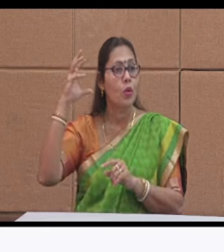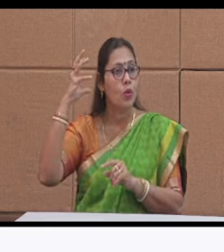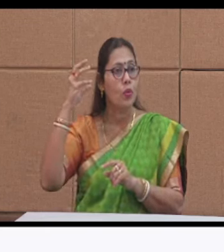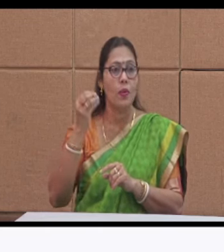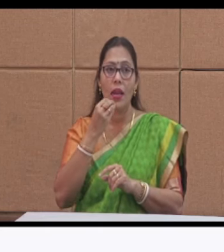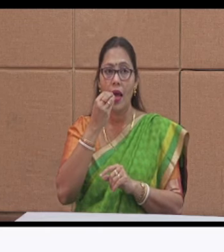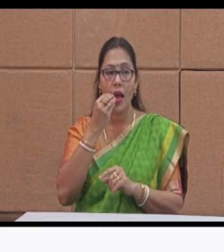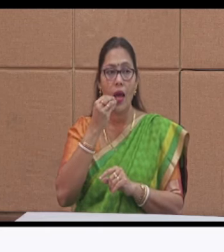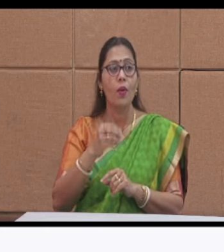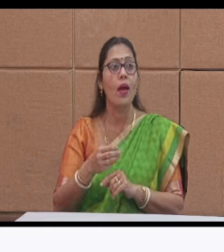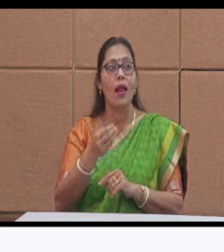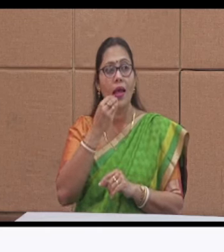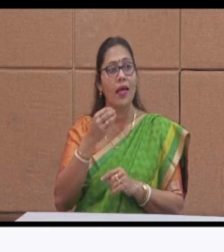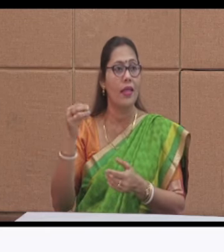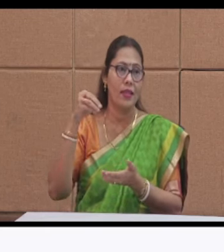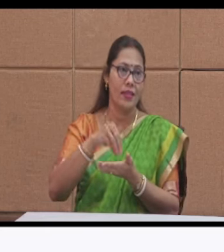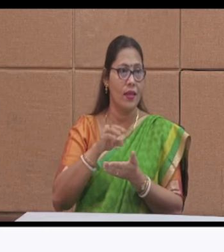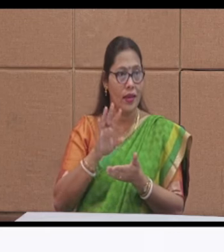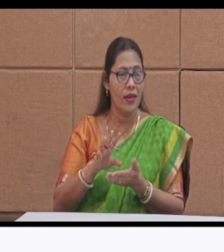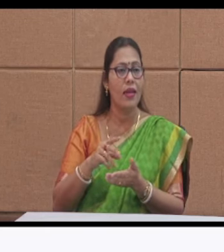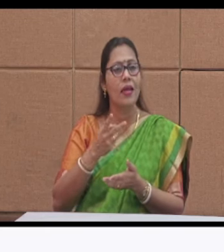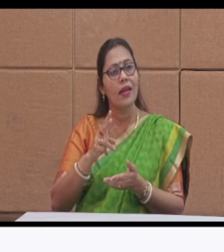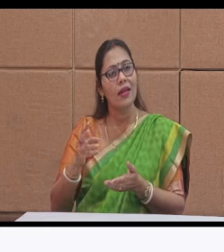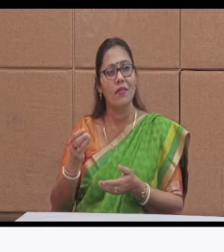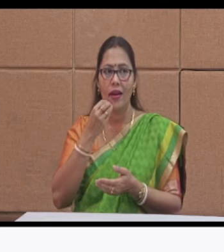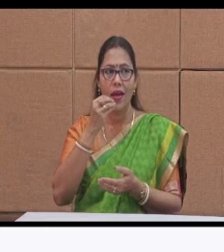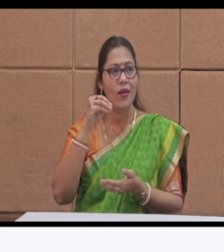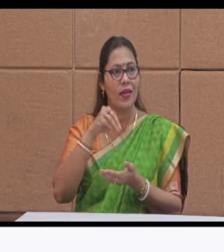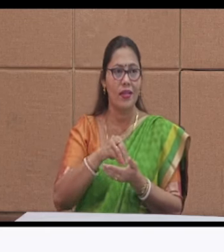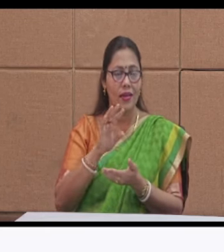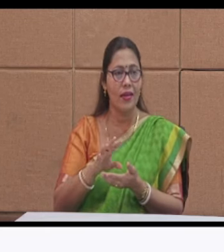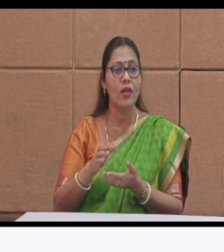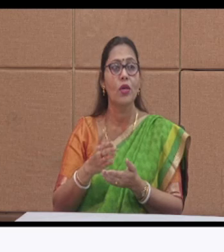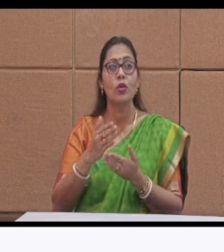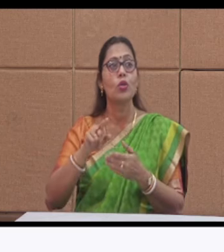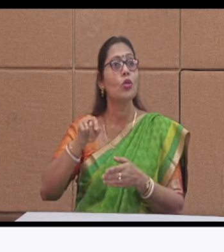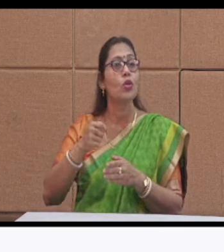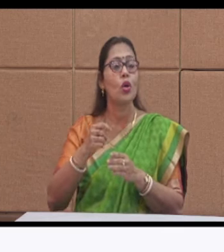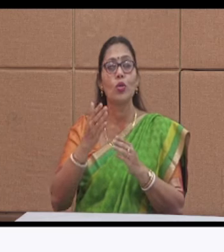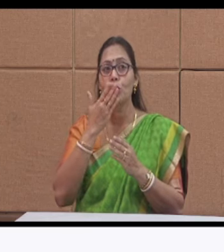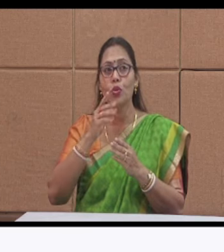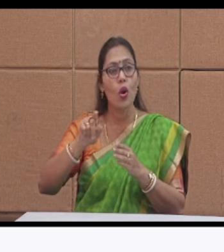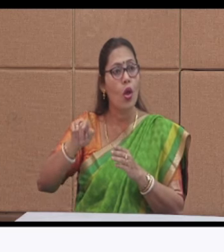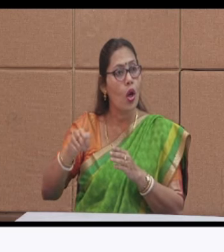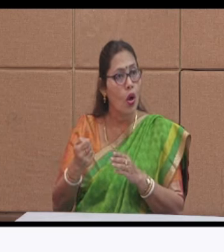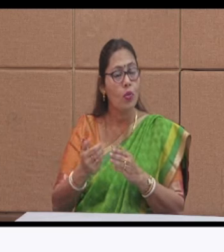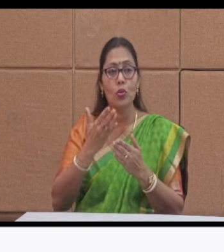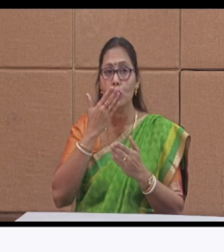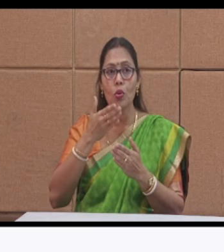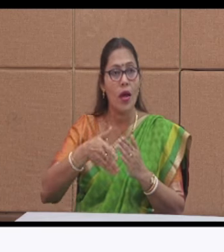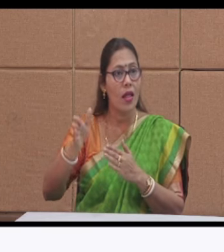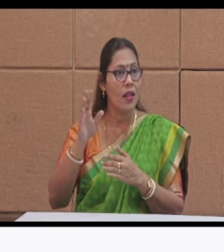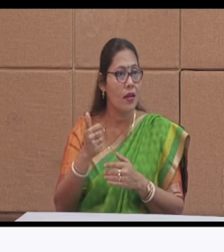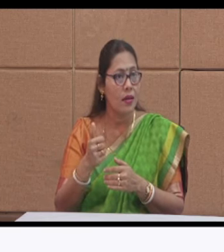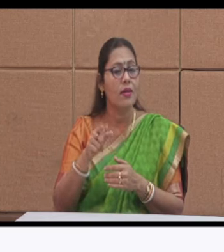দুপুরবেলায় মিডে মিলে নানান রকম খাবার দেওয়া হয় আর ছুটির দিন যেদিন তুমি বিদ্যালয়ে